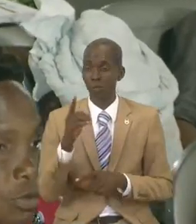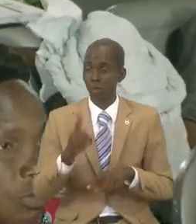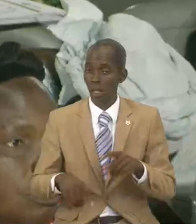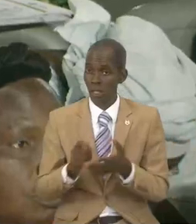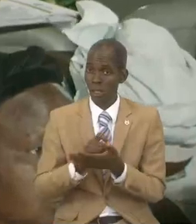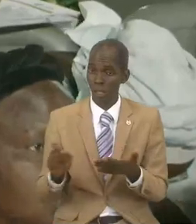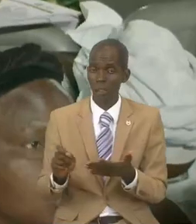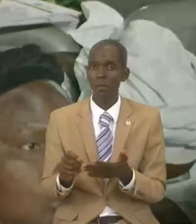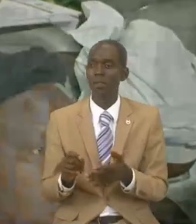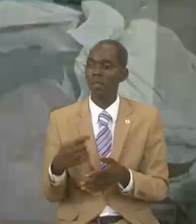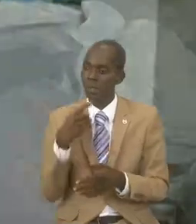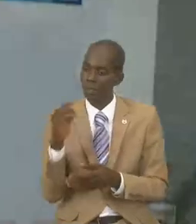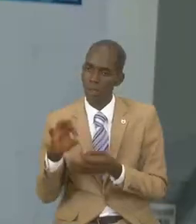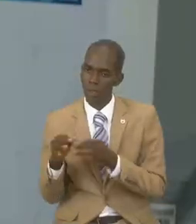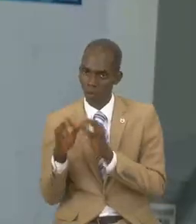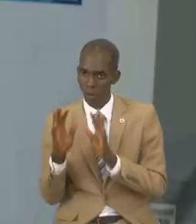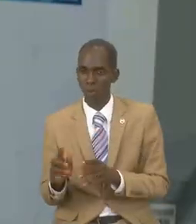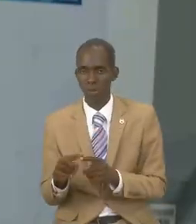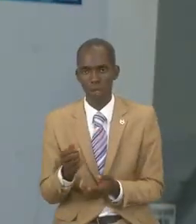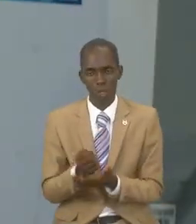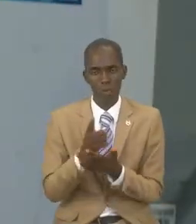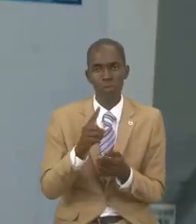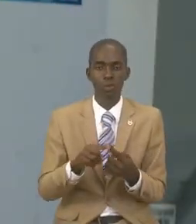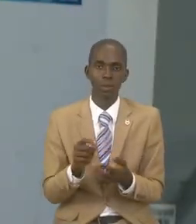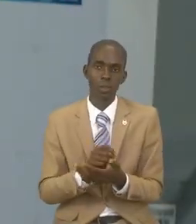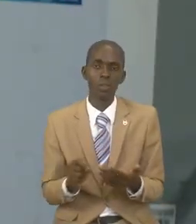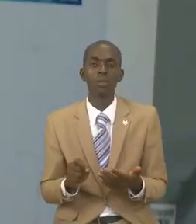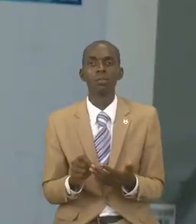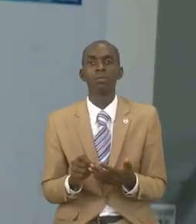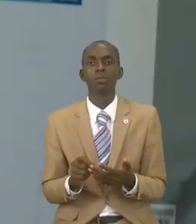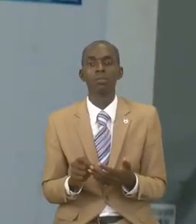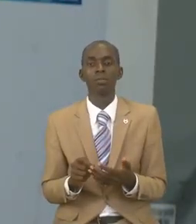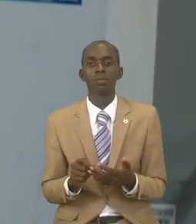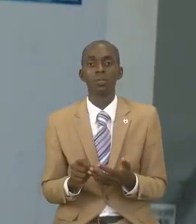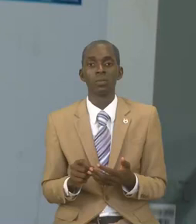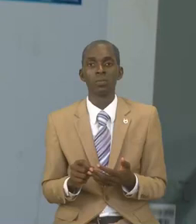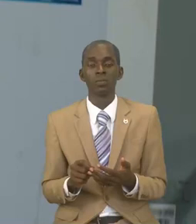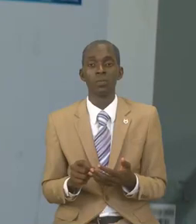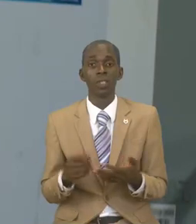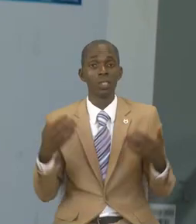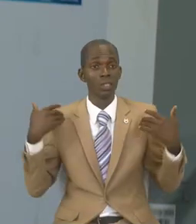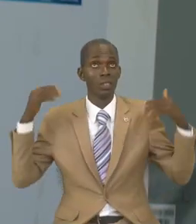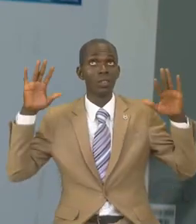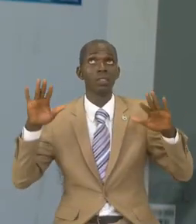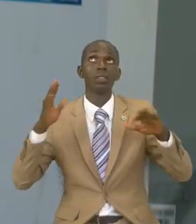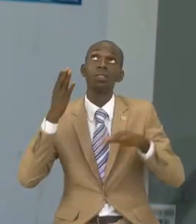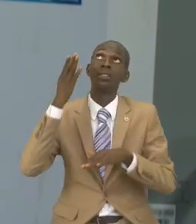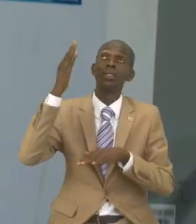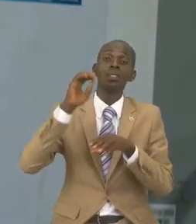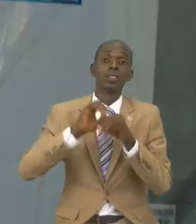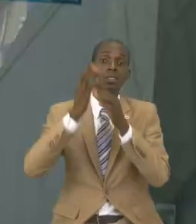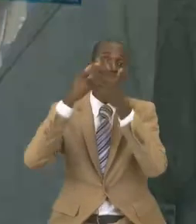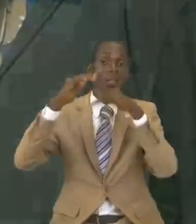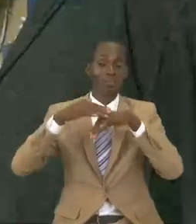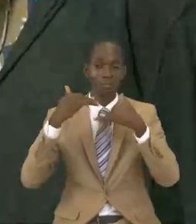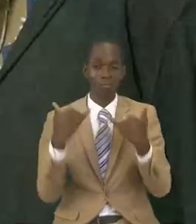Ceux qui ne savent pas écrire, aidons-les à remplir ces fiches. Et vous qui avez levé la main, qui avez